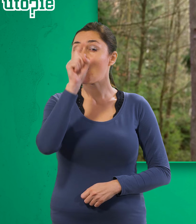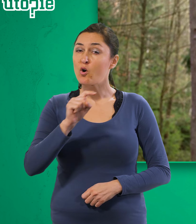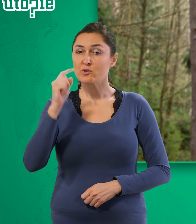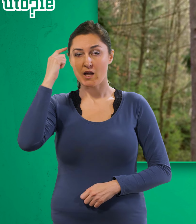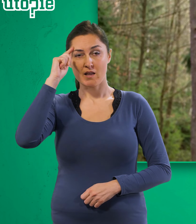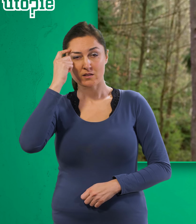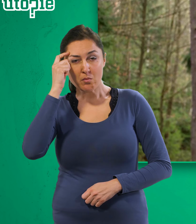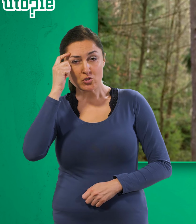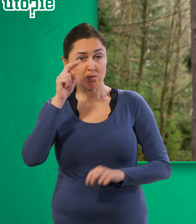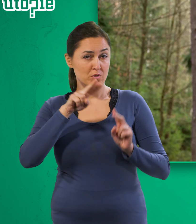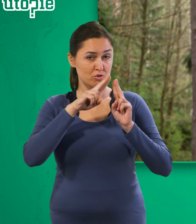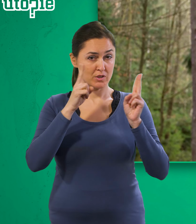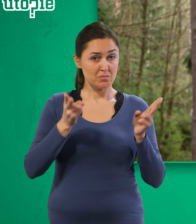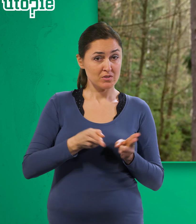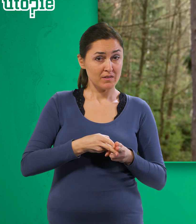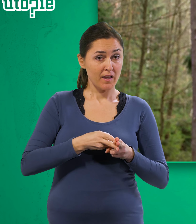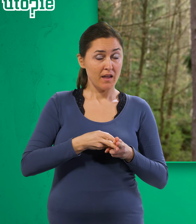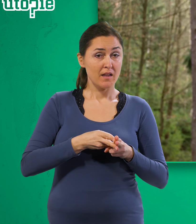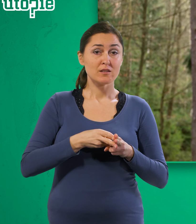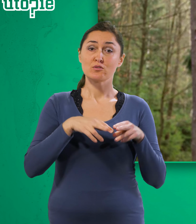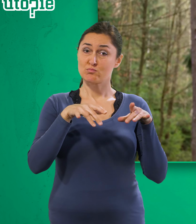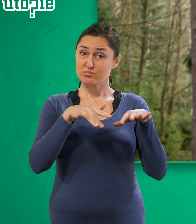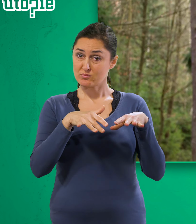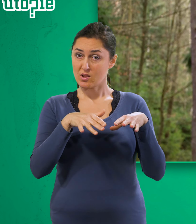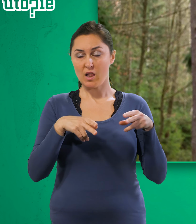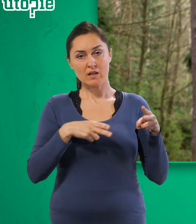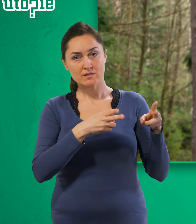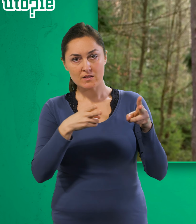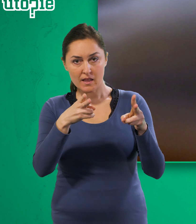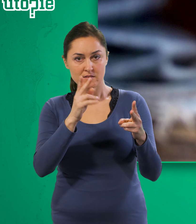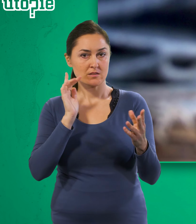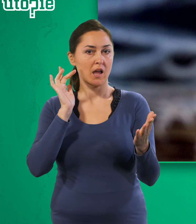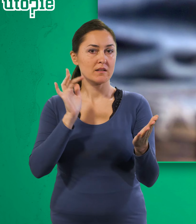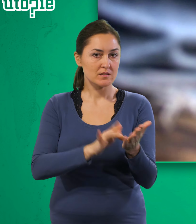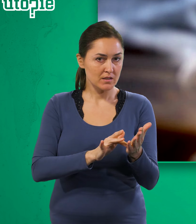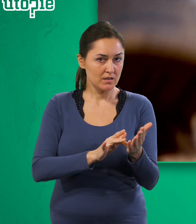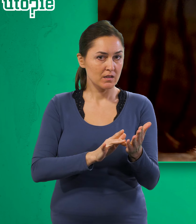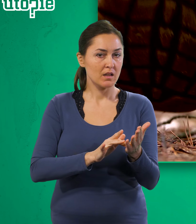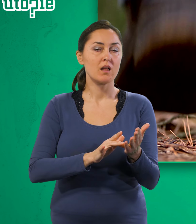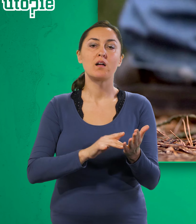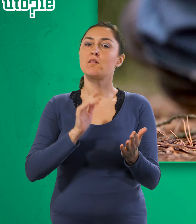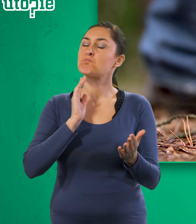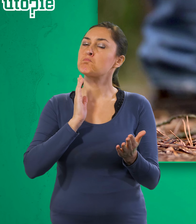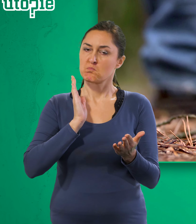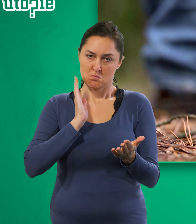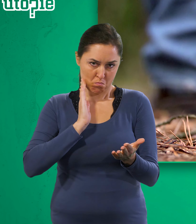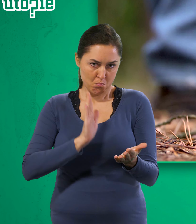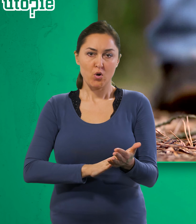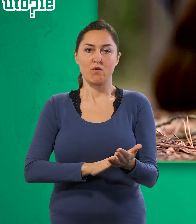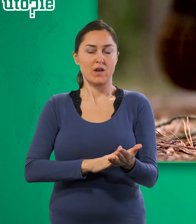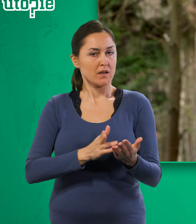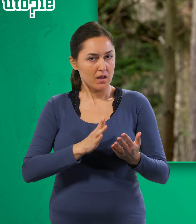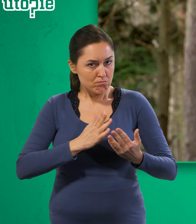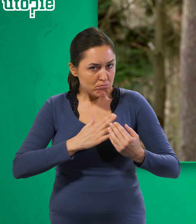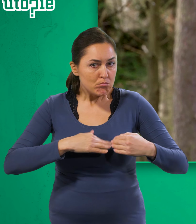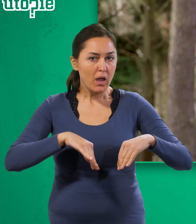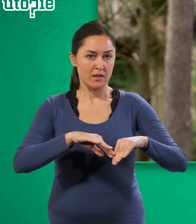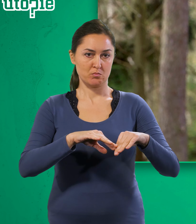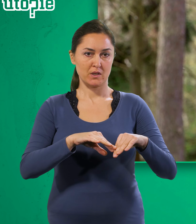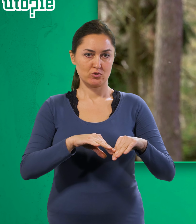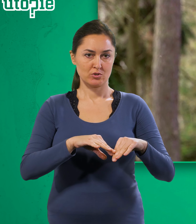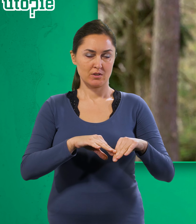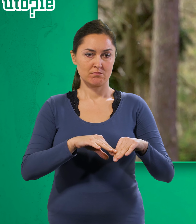Existuje cesta, po které dojdeme bezpečně do cíle? A když z ní sejdeme, můžeme se vrátit?